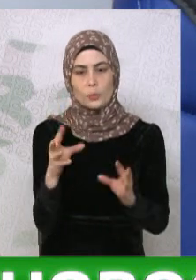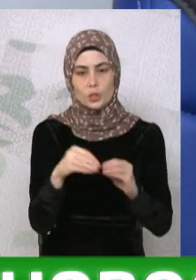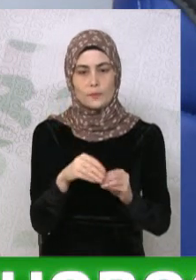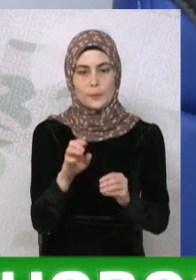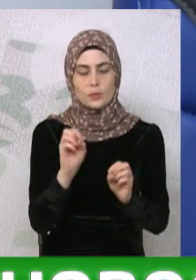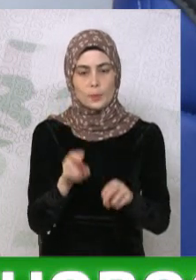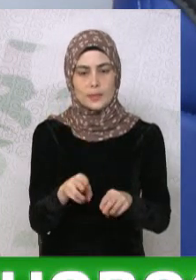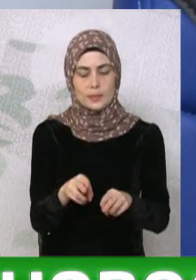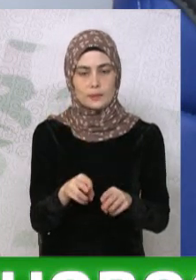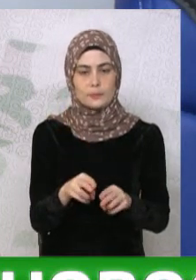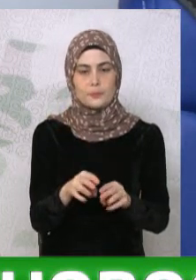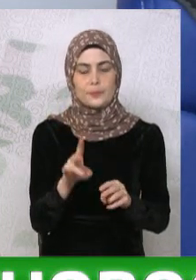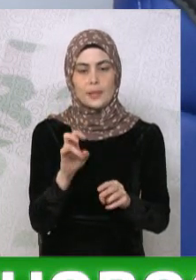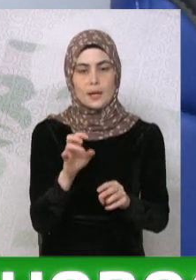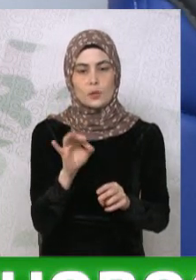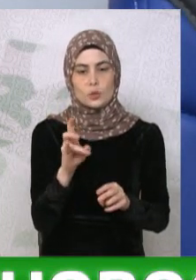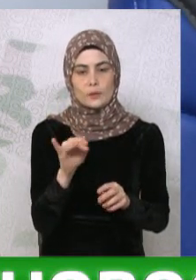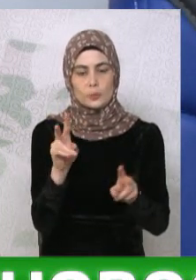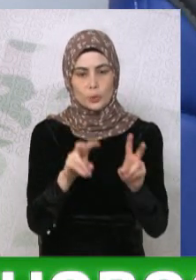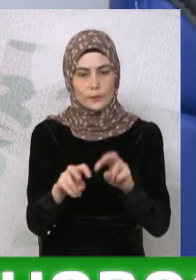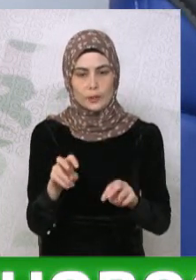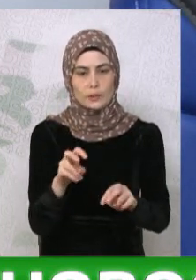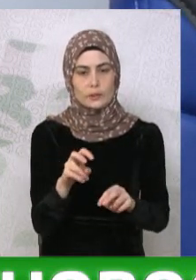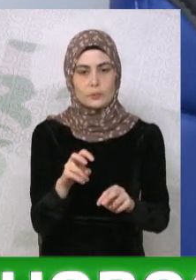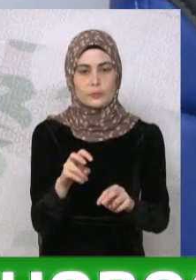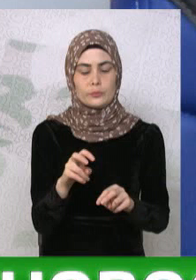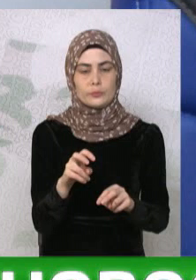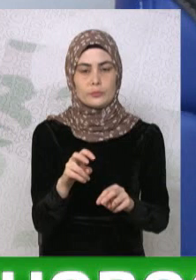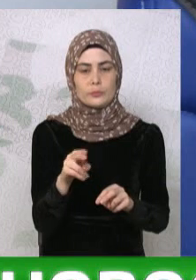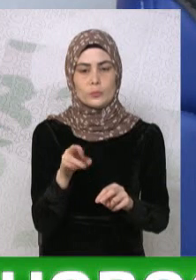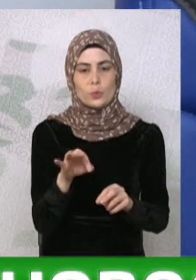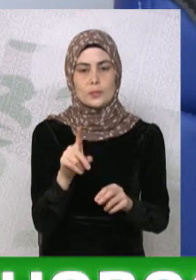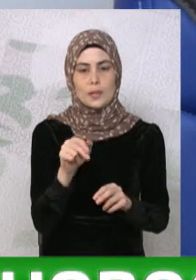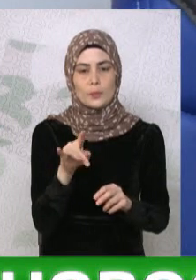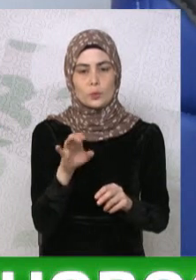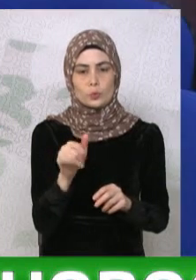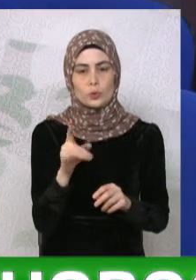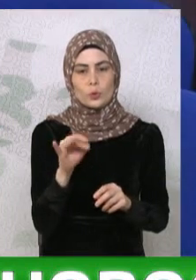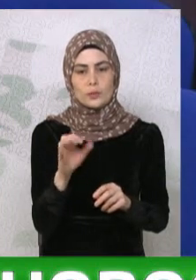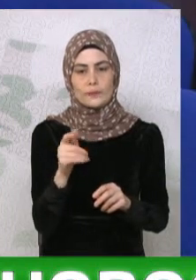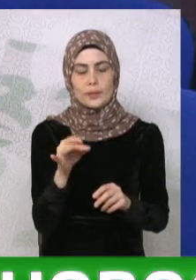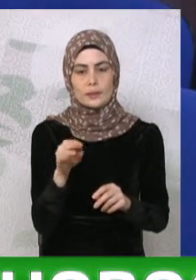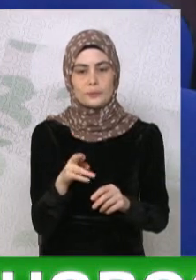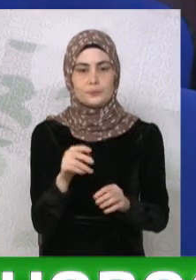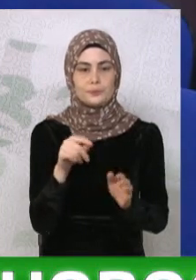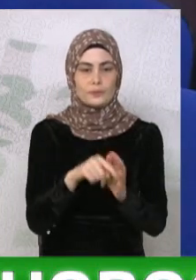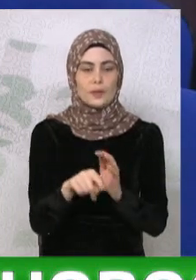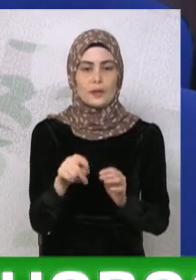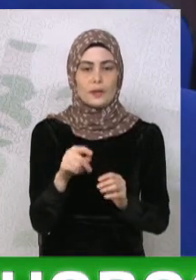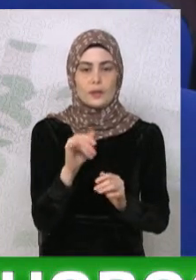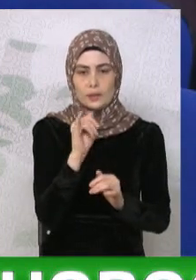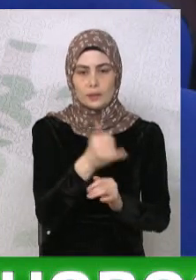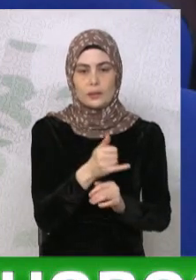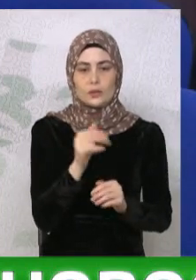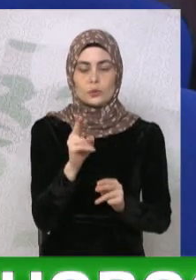безопасности на основании проверки, проведенной по запросу Росгвардии. В частности, ограничения наступают для